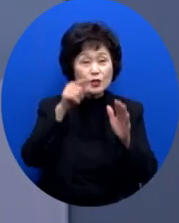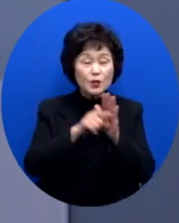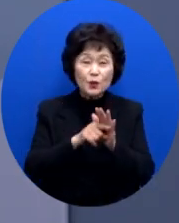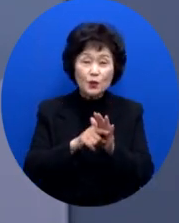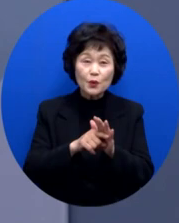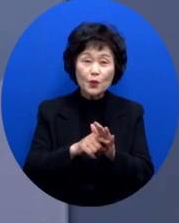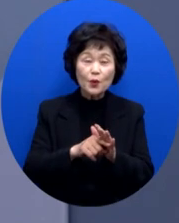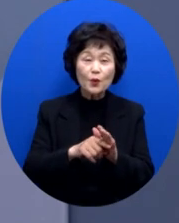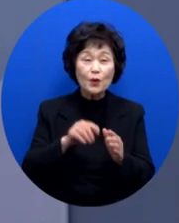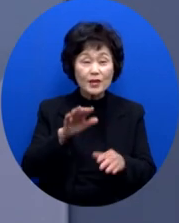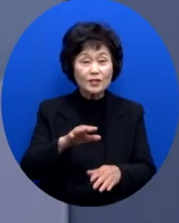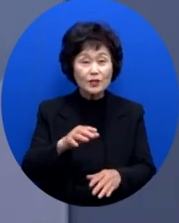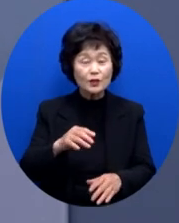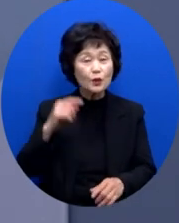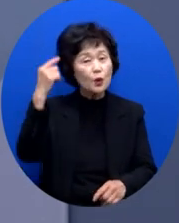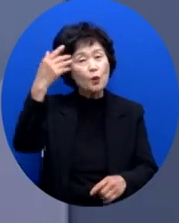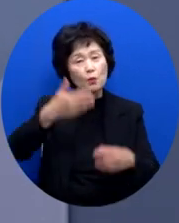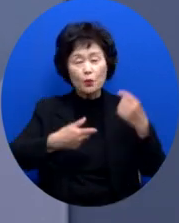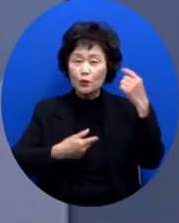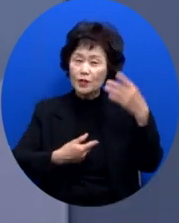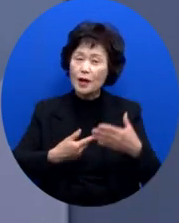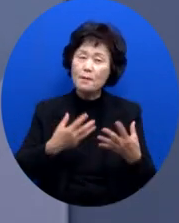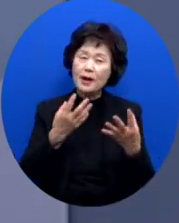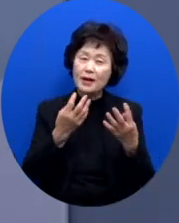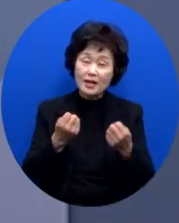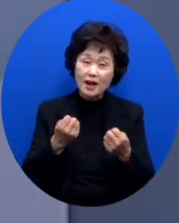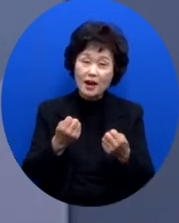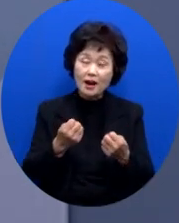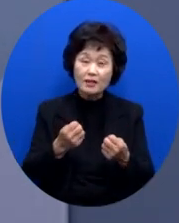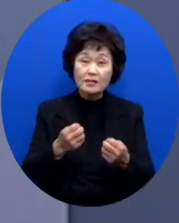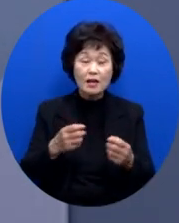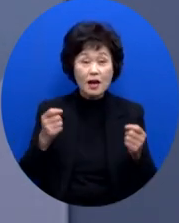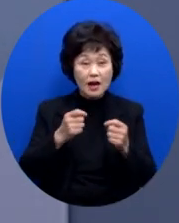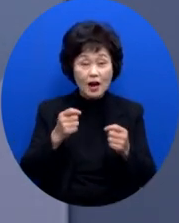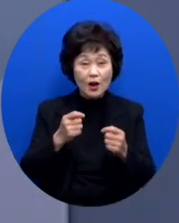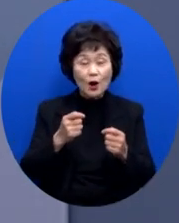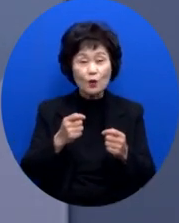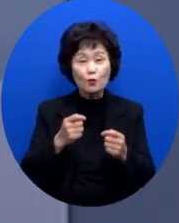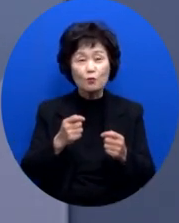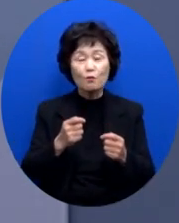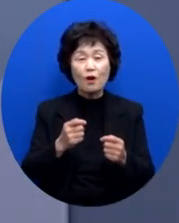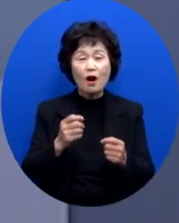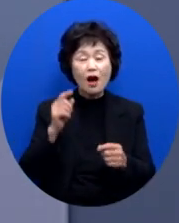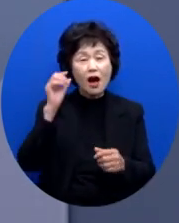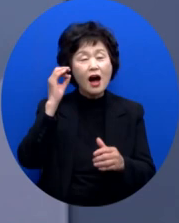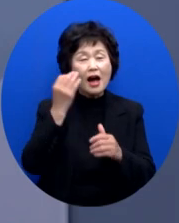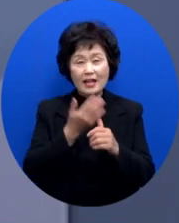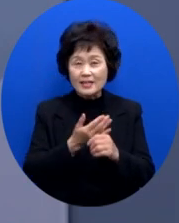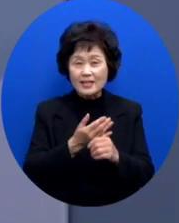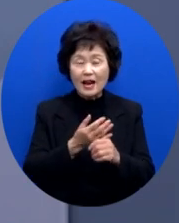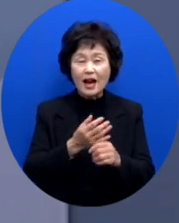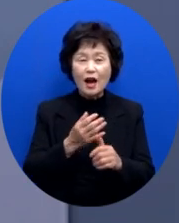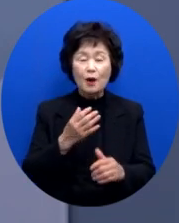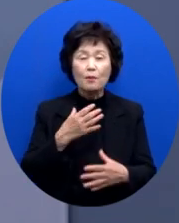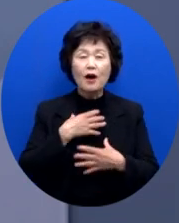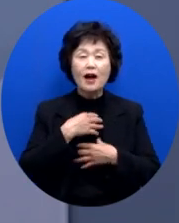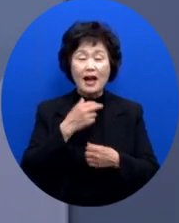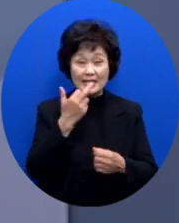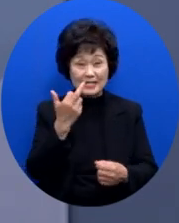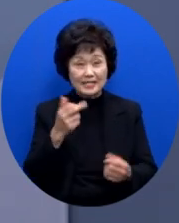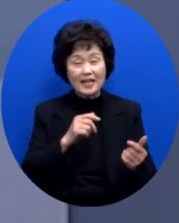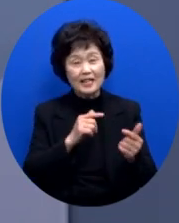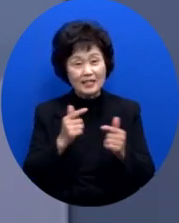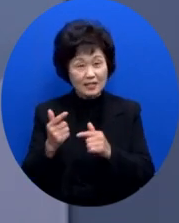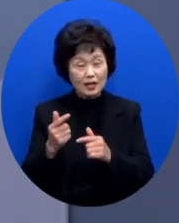많이 왔어요. 어떻게 하면 그거 할수 있겠냐. 그래서 이제 인근의 안산이라든가 안양이라든가 이런 쪽에서 하고 있다. 그리고 최근에